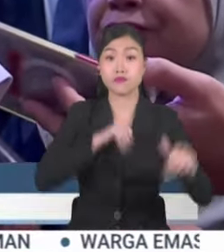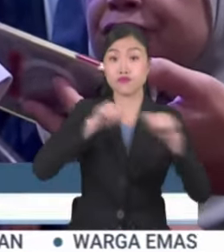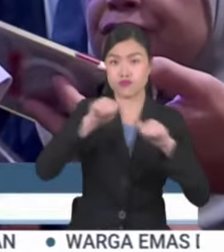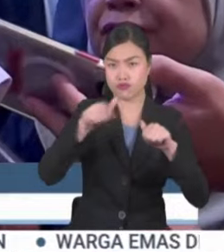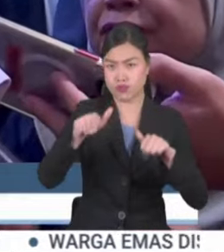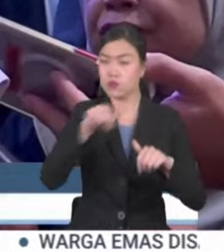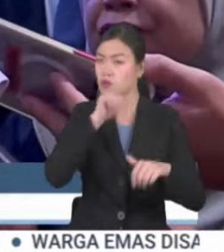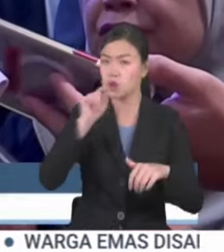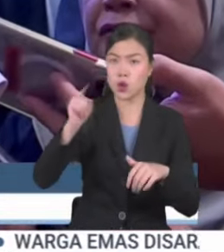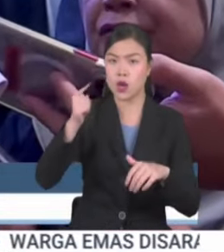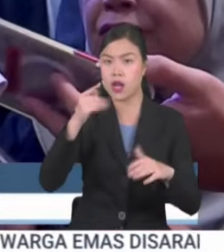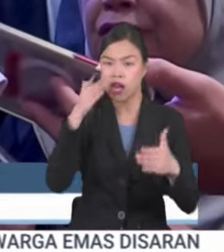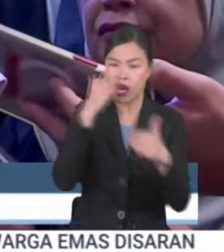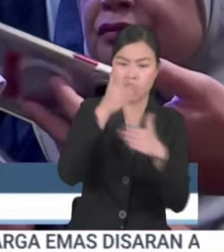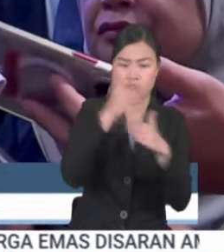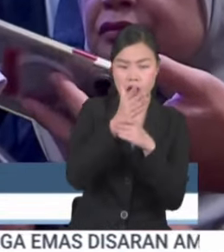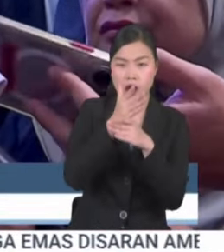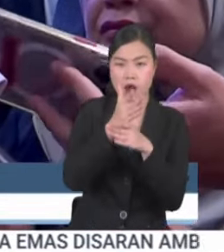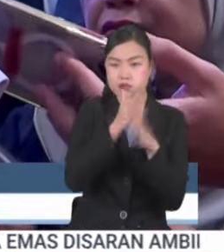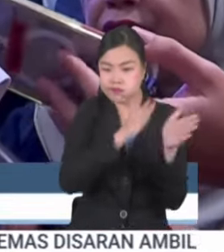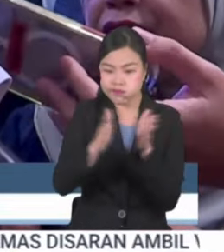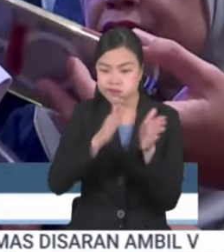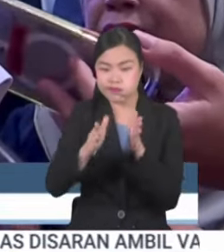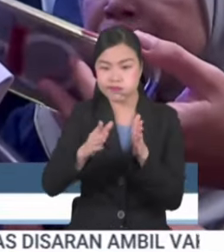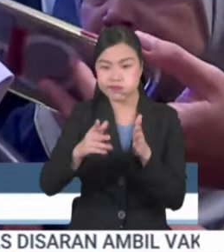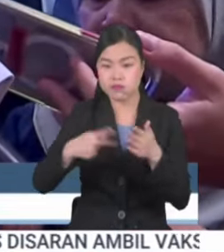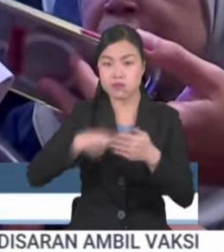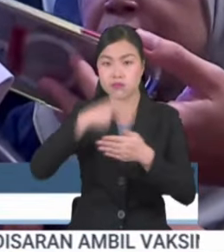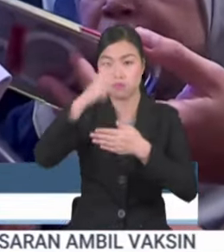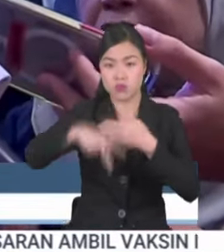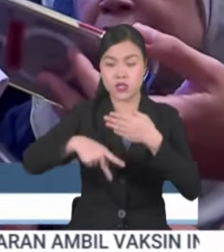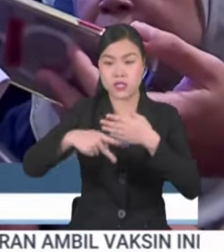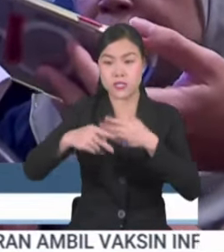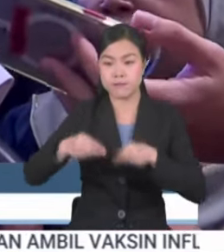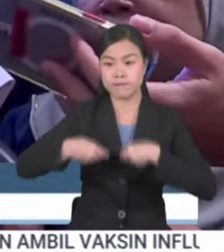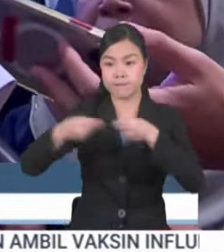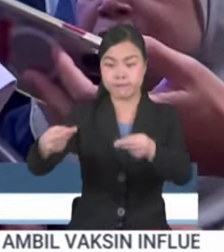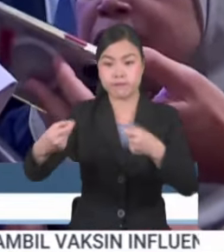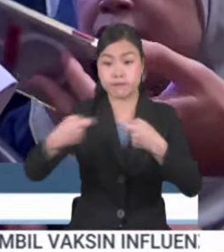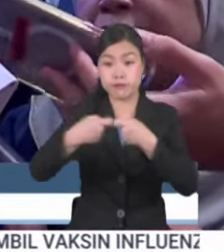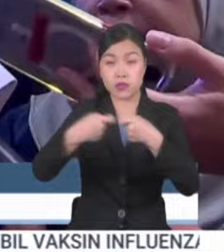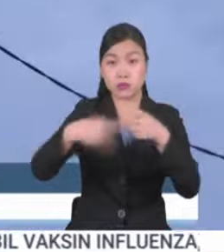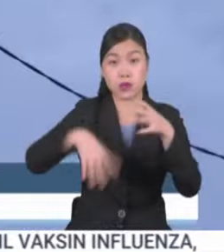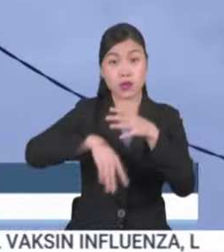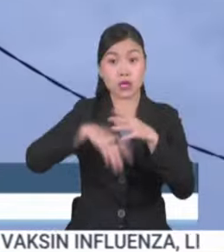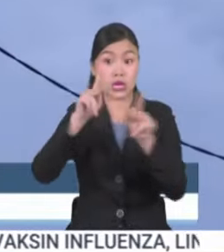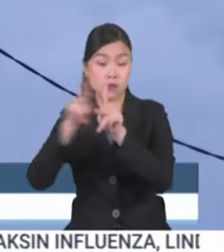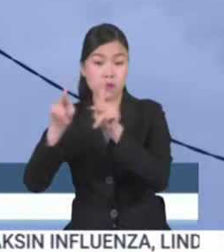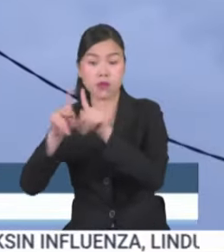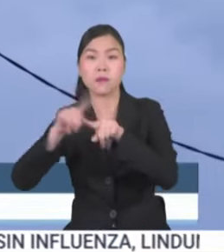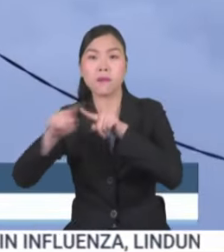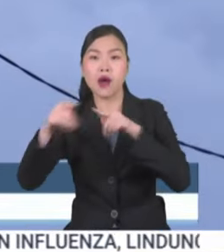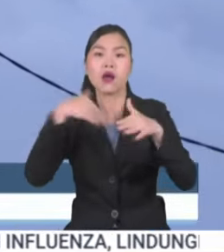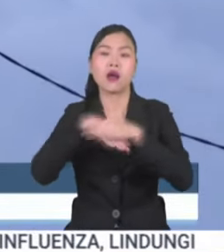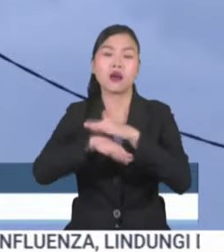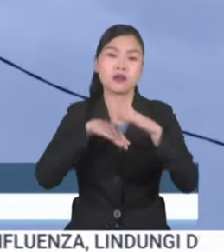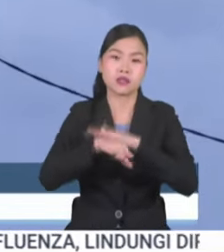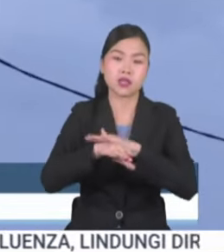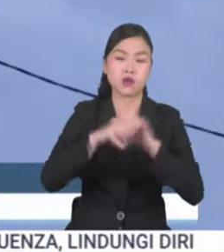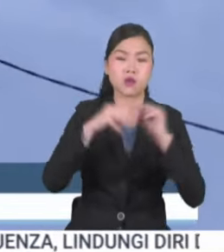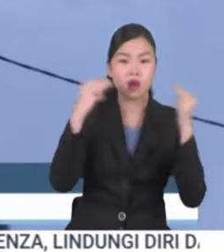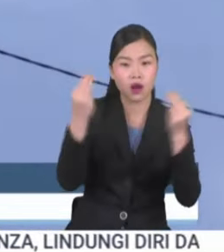Aktiviti ini bukan sahaja mengganggu pelaksanaan projek pembekalan elektrik luar bandar tetapi juga menjejaskan akses masyarakat terhadap